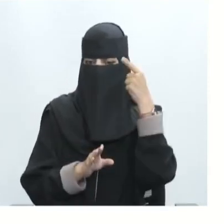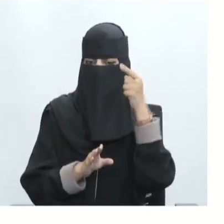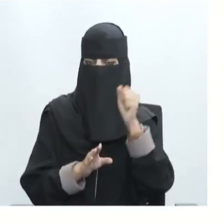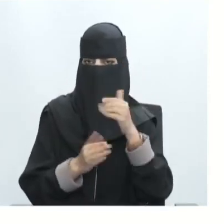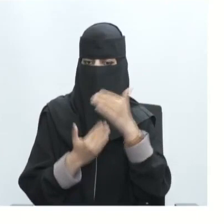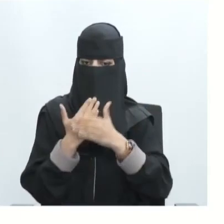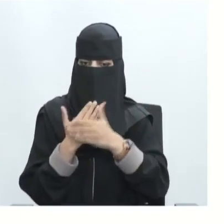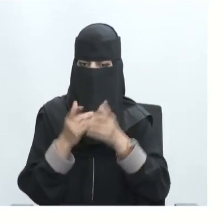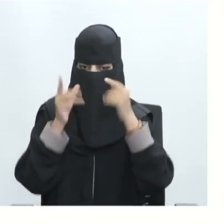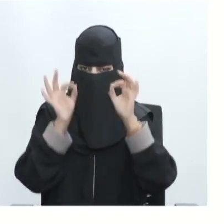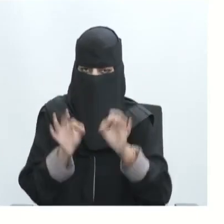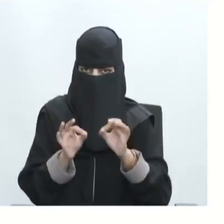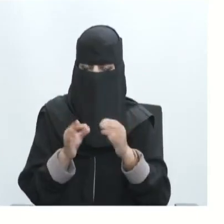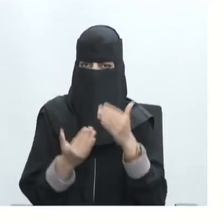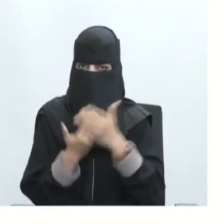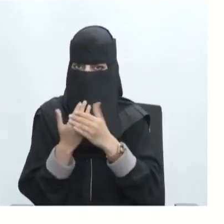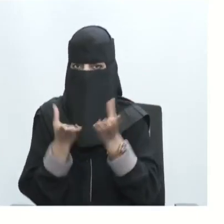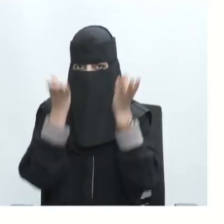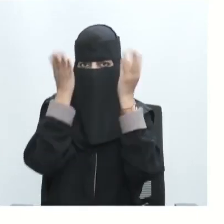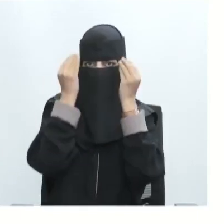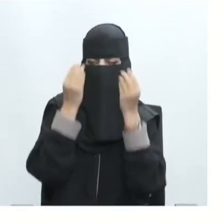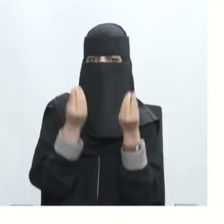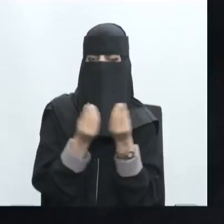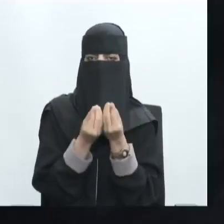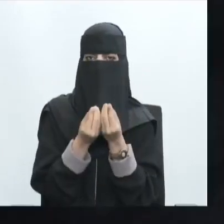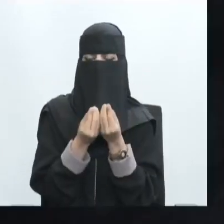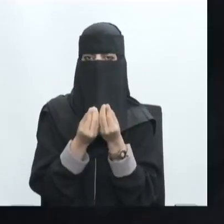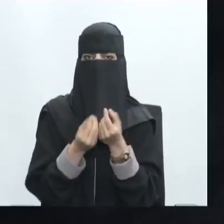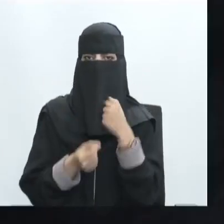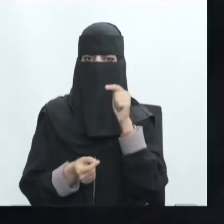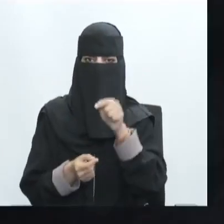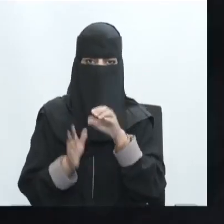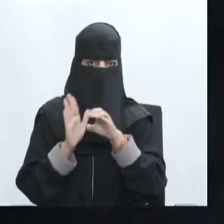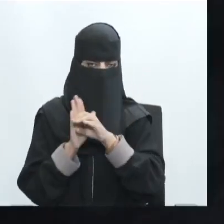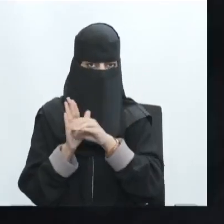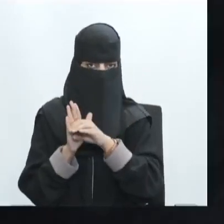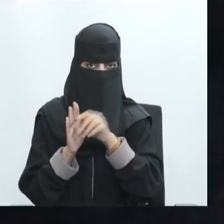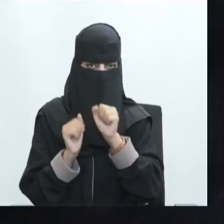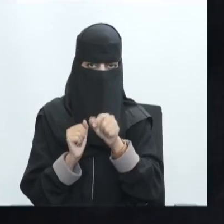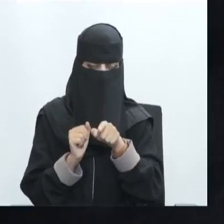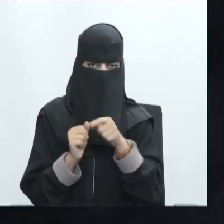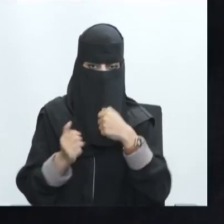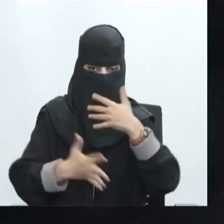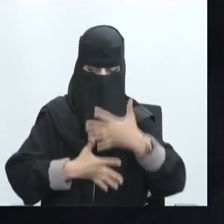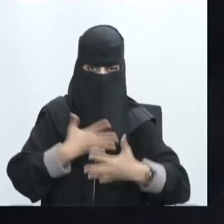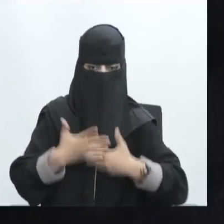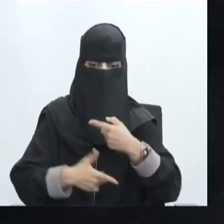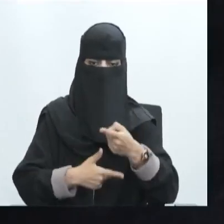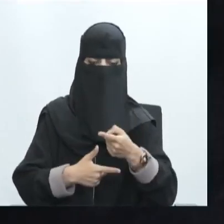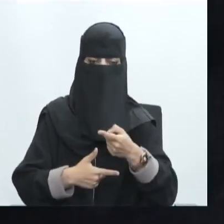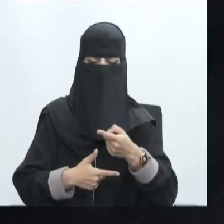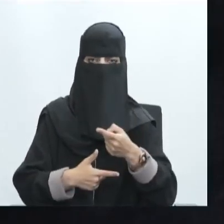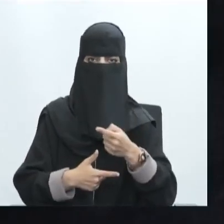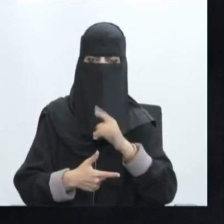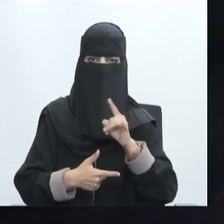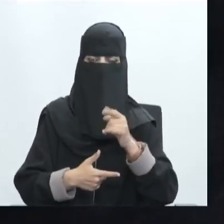العلم وهذه الفقره انا س احاول ان